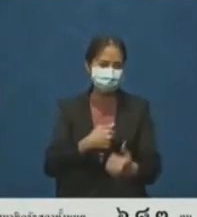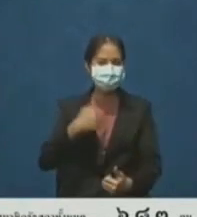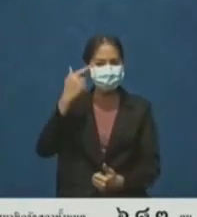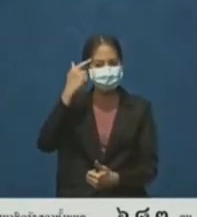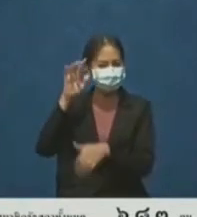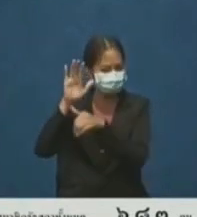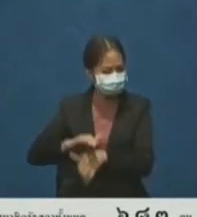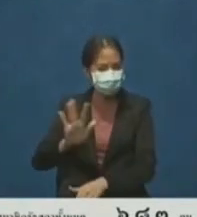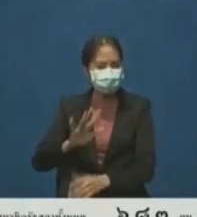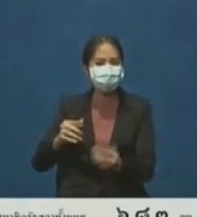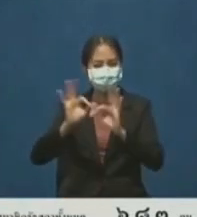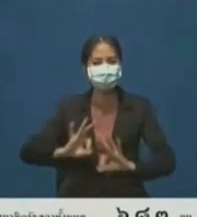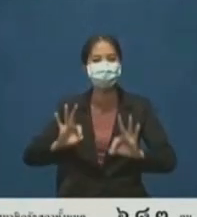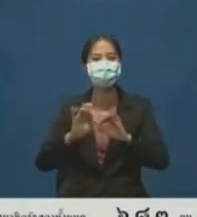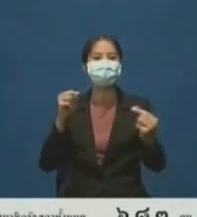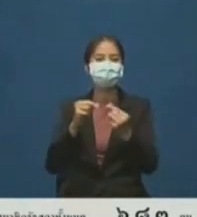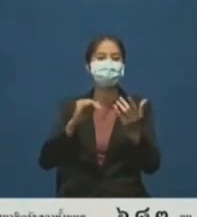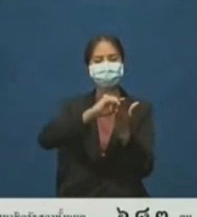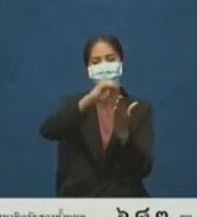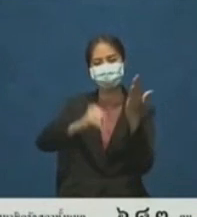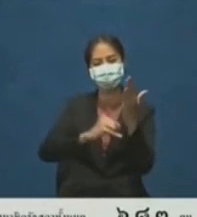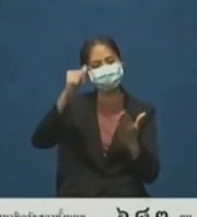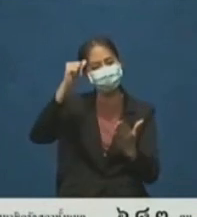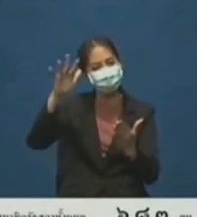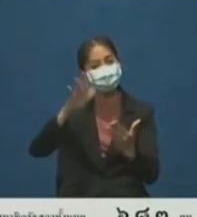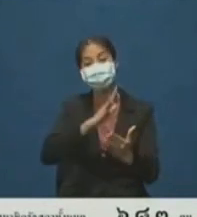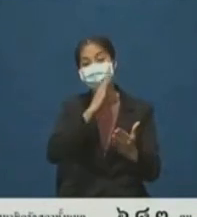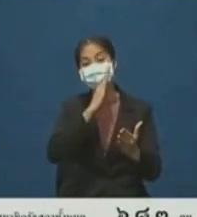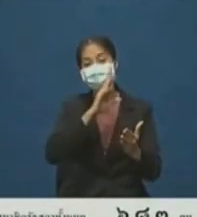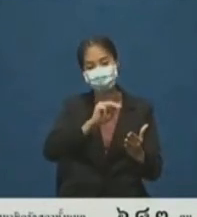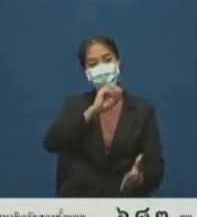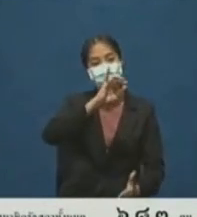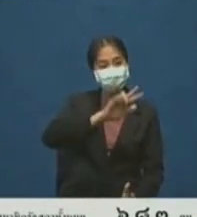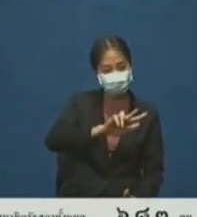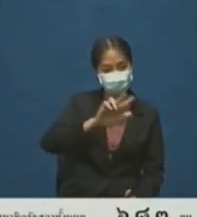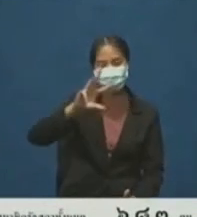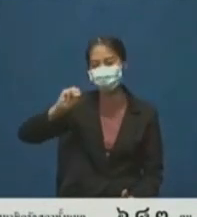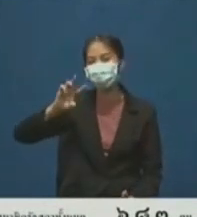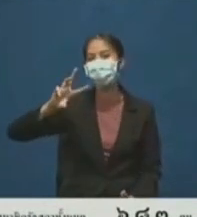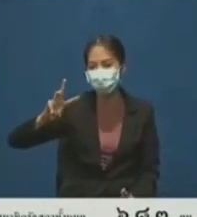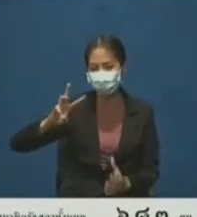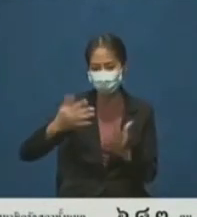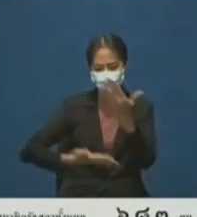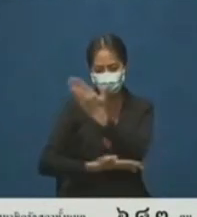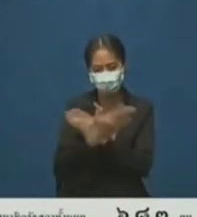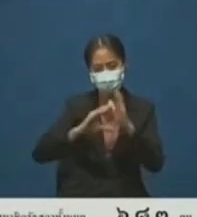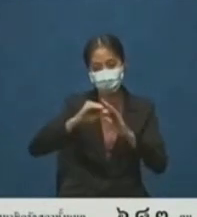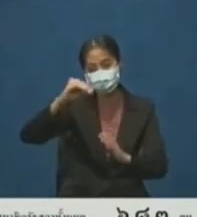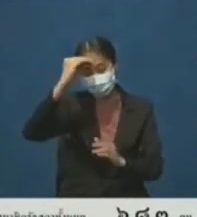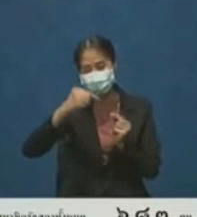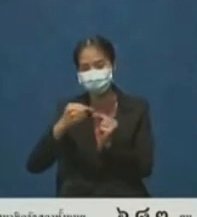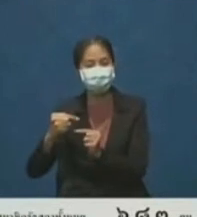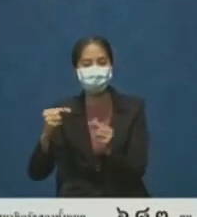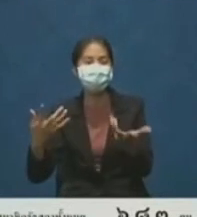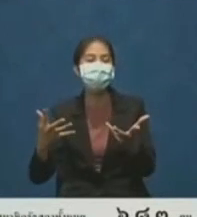างชาติเพราะฉะนั้นอย่าเอาเปรียบเขาโดยเฉพาะในชนบทเมื่อถึงชั้นมัธยมศึกษาปีที่3ที่6เขาไม่มีโอกาสได้เรียน